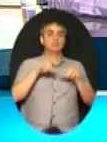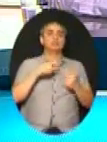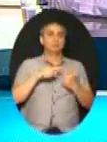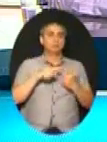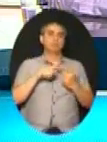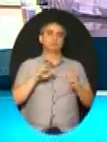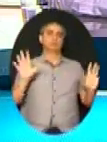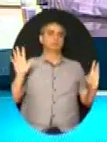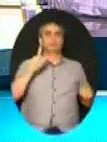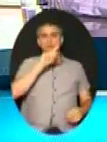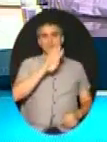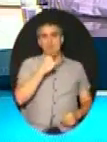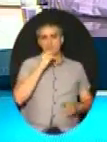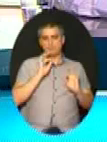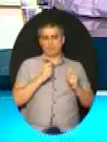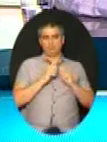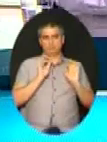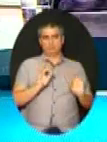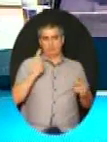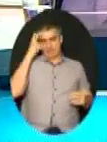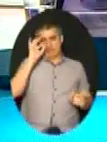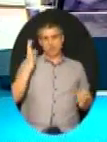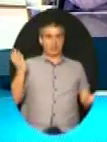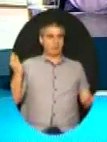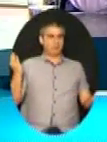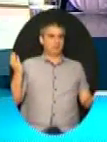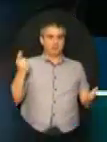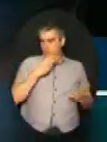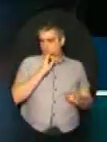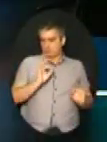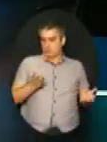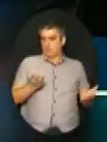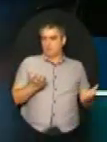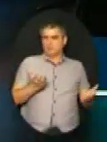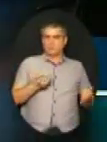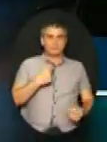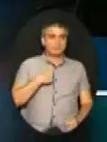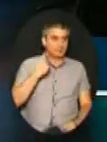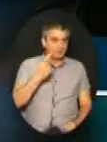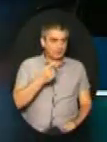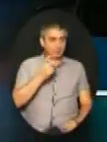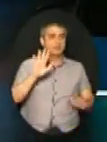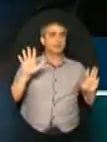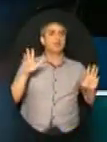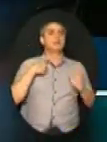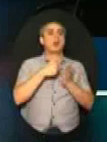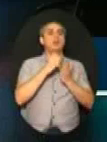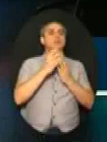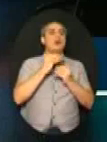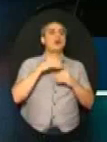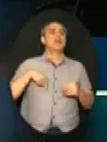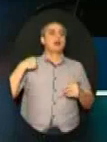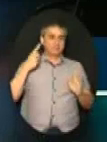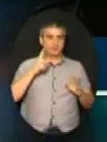כיבוש, זוהיר בהלול דיבר לעניין. זה דבר מאוד הגיוני. זה דבר מאוד הגיוני. אני חושב שאתה... הייתי יכול להמשיך לעוד מלא